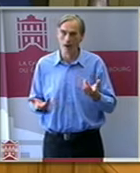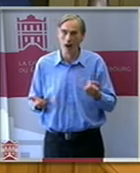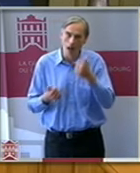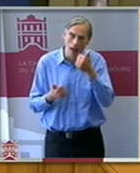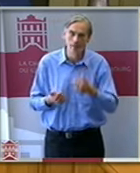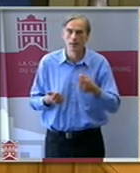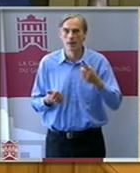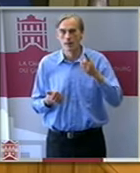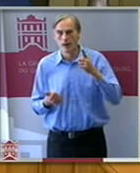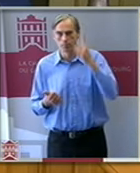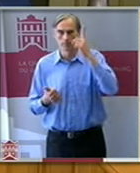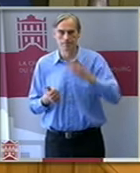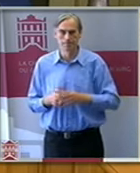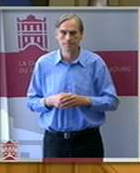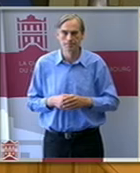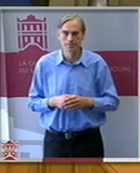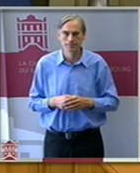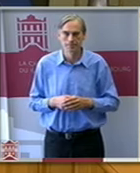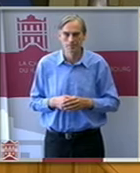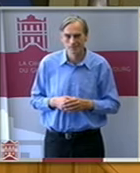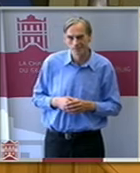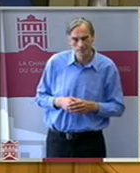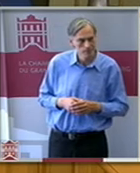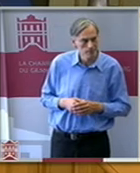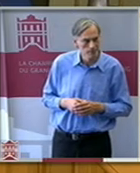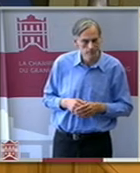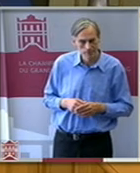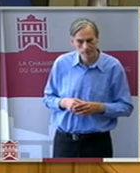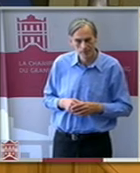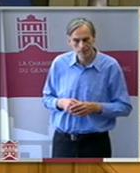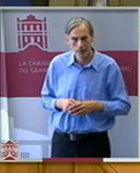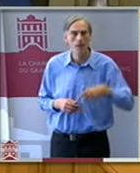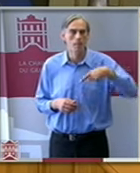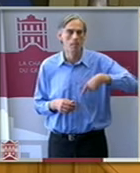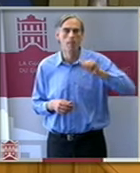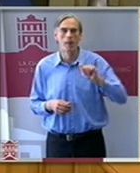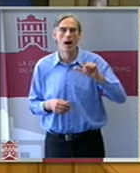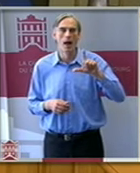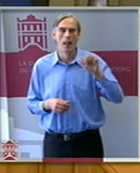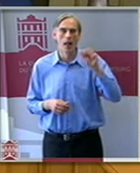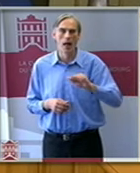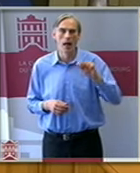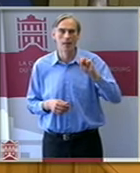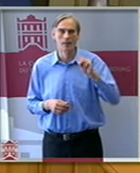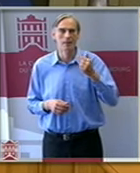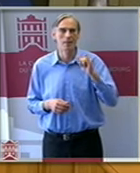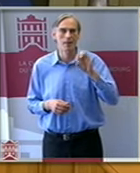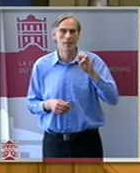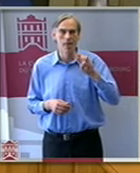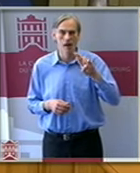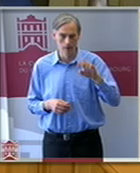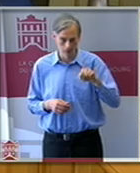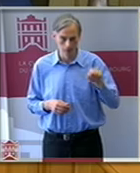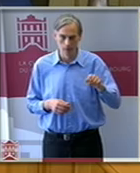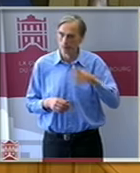Die Autorität Palästinienne ist auch keine antisemitische Organisation. Ich will das schon mal annehmen, um das zu sagen, als